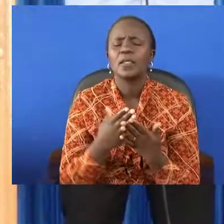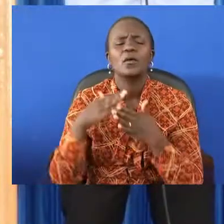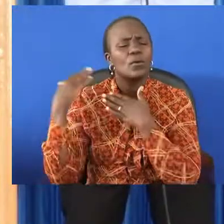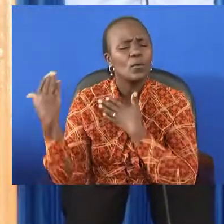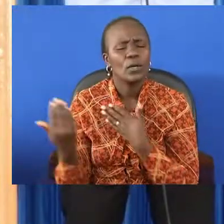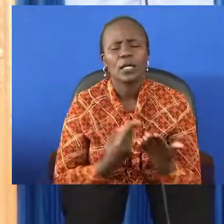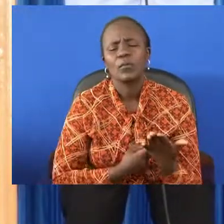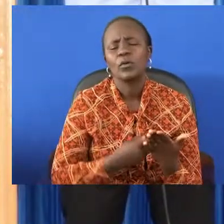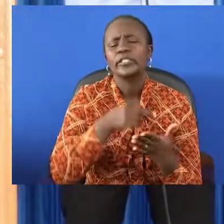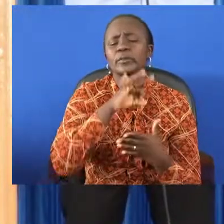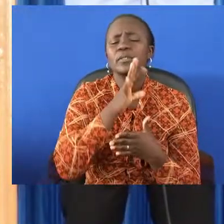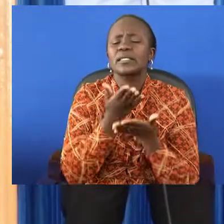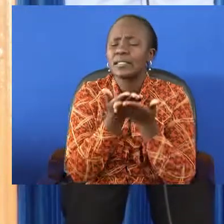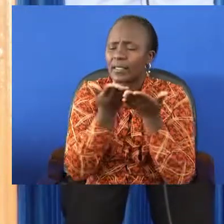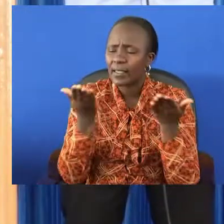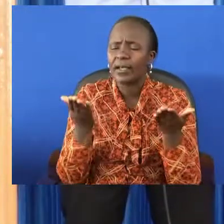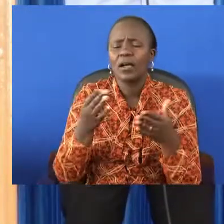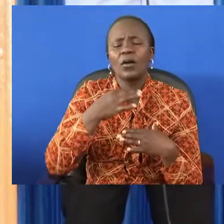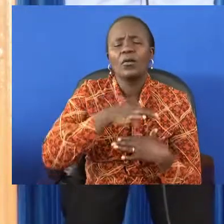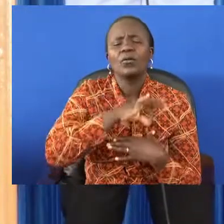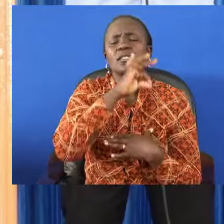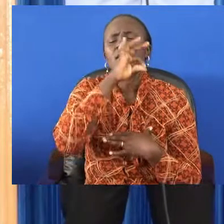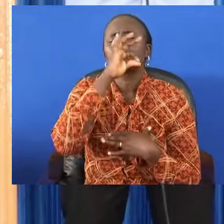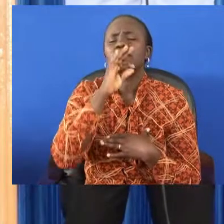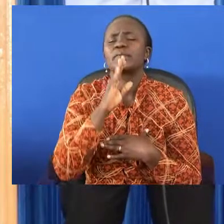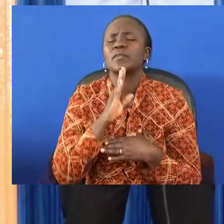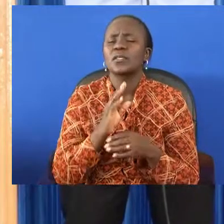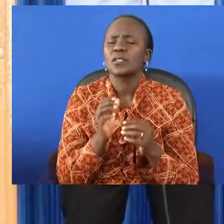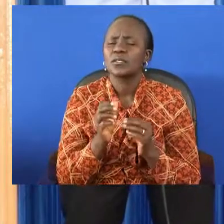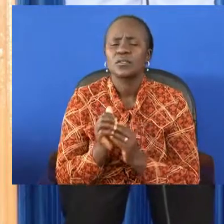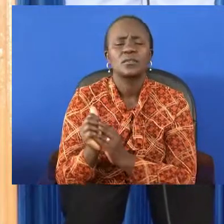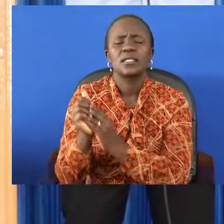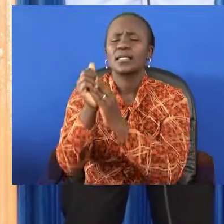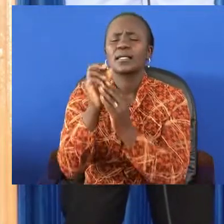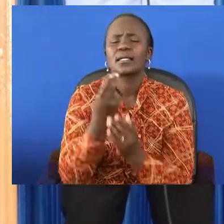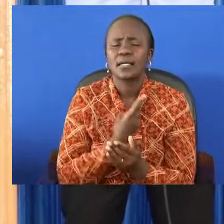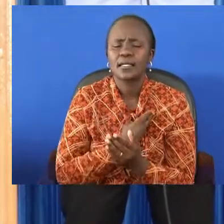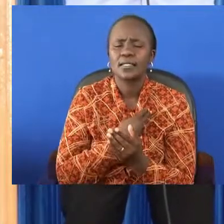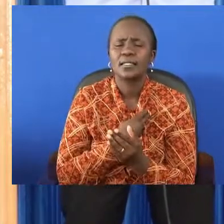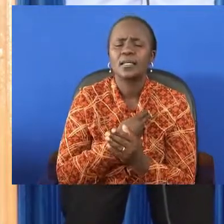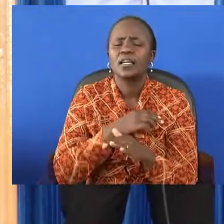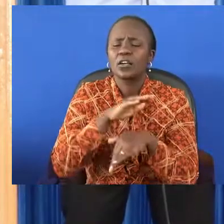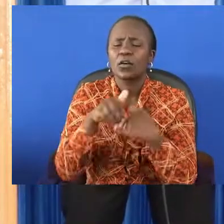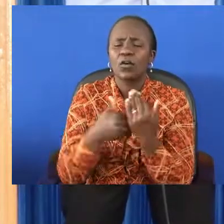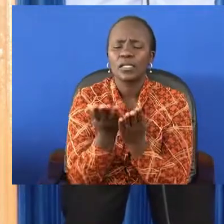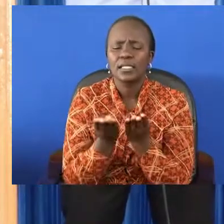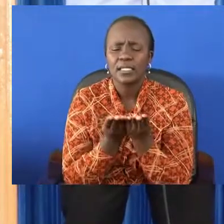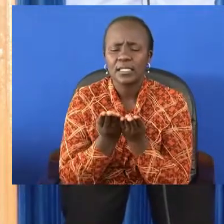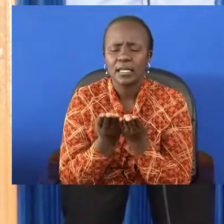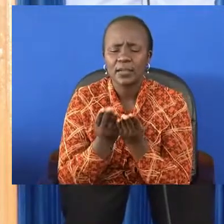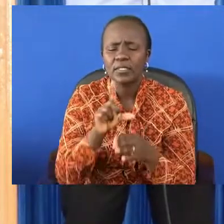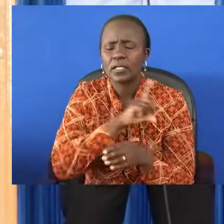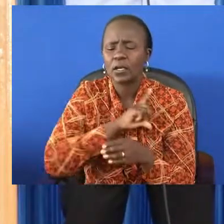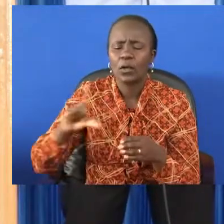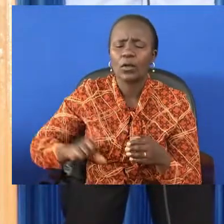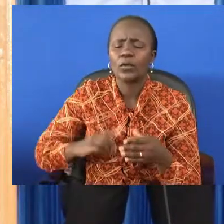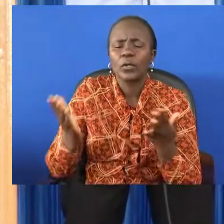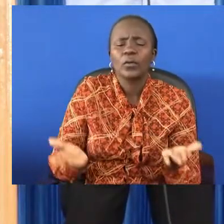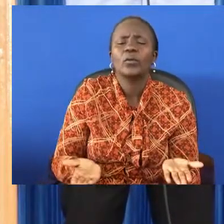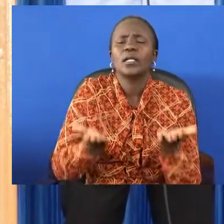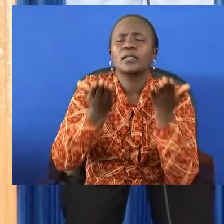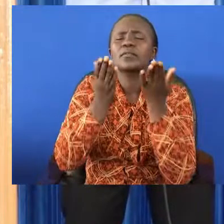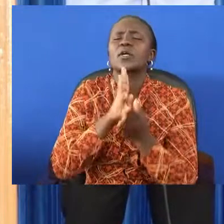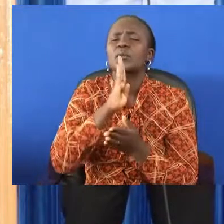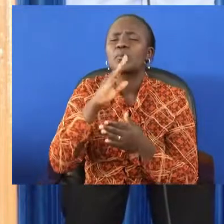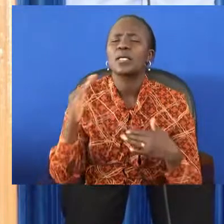tunaalika uwepo wako mahali hapa na Roho wako Mtakatifu akaweze kutuongoza. Katika ibada hii Bwana tumekuinua, uwe